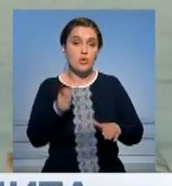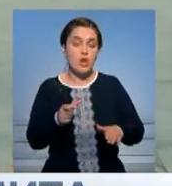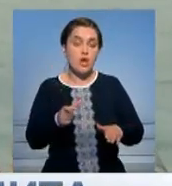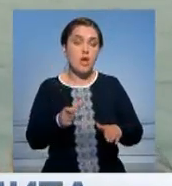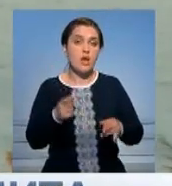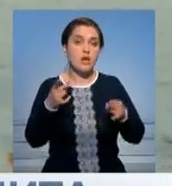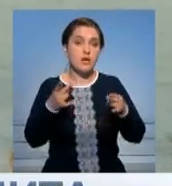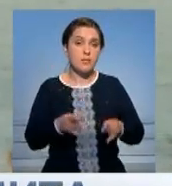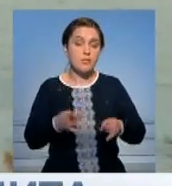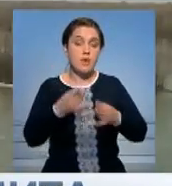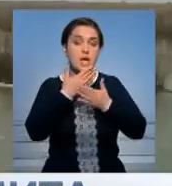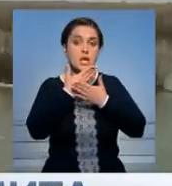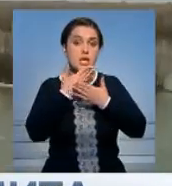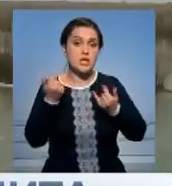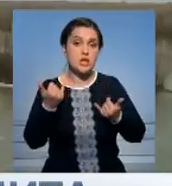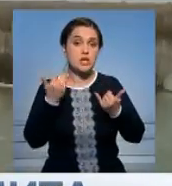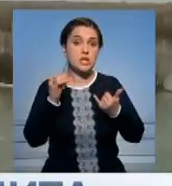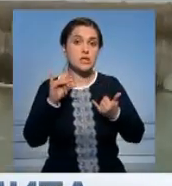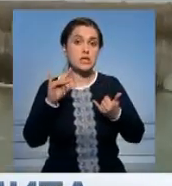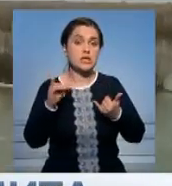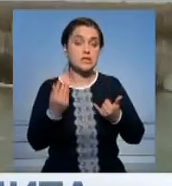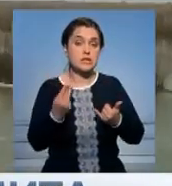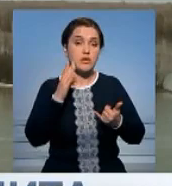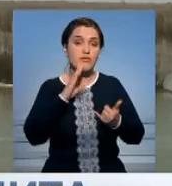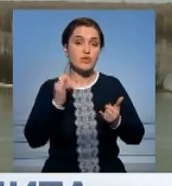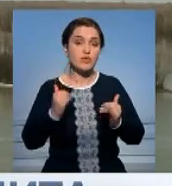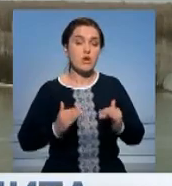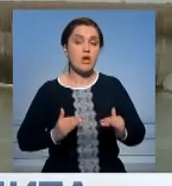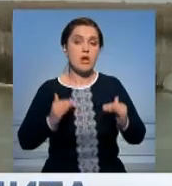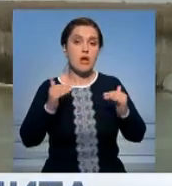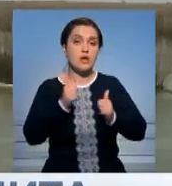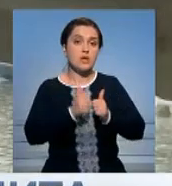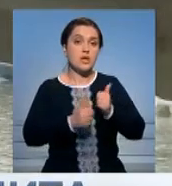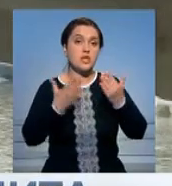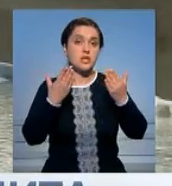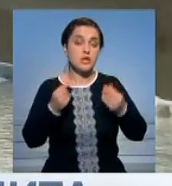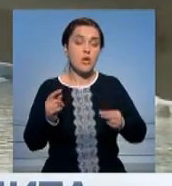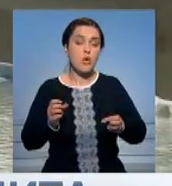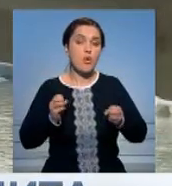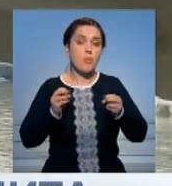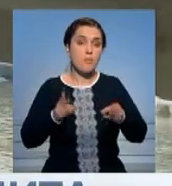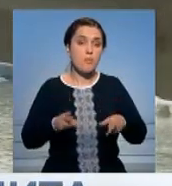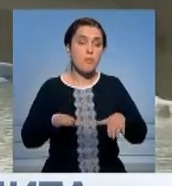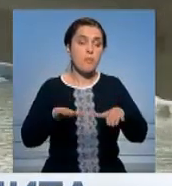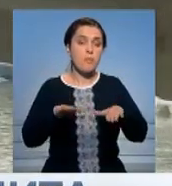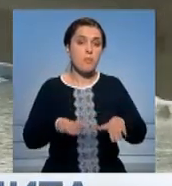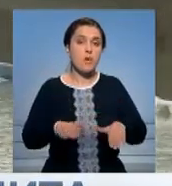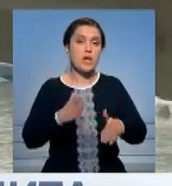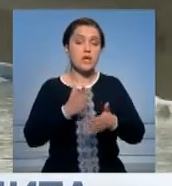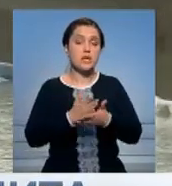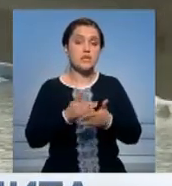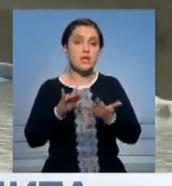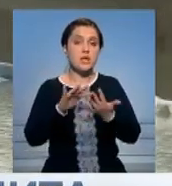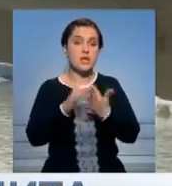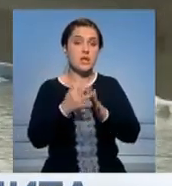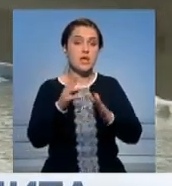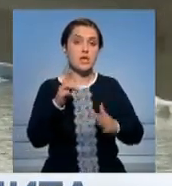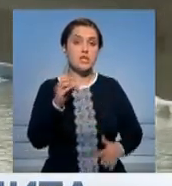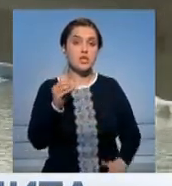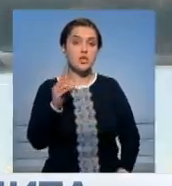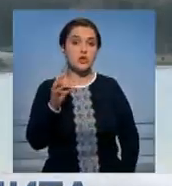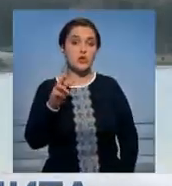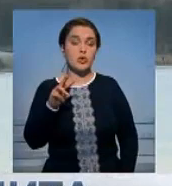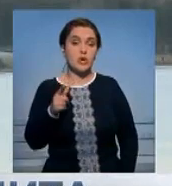властей приковано к пойме Иртыша. Уровень воды в реке поднимается каждый день. В потенциально опасной зоне подтопления находятся села Кинжиколь